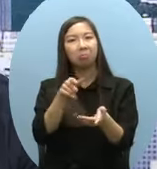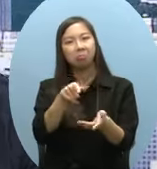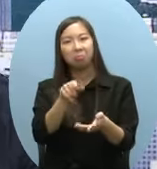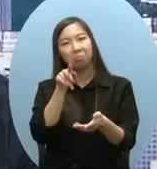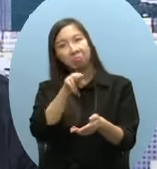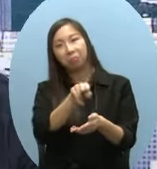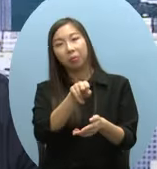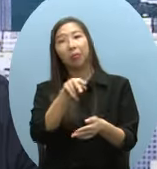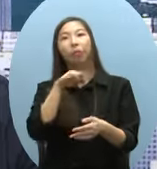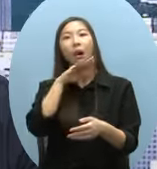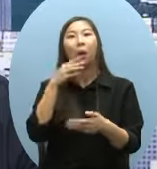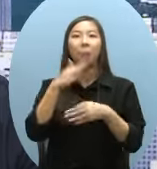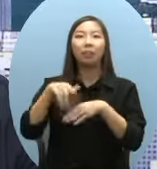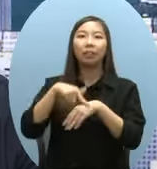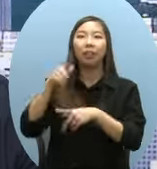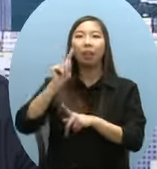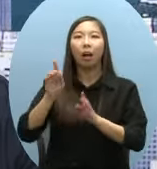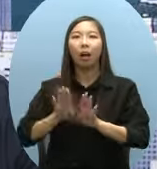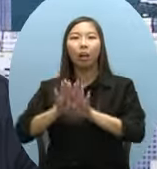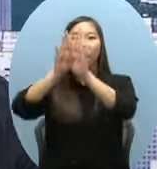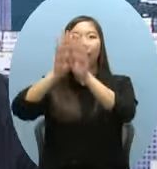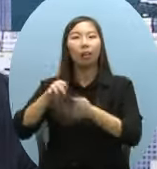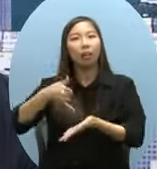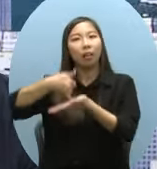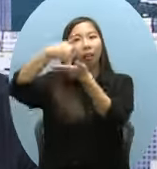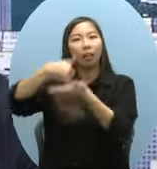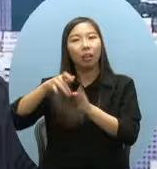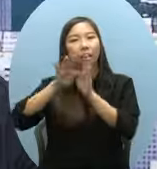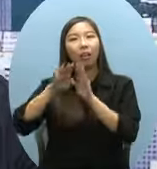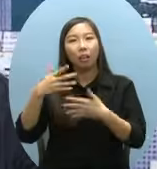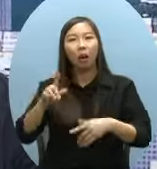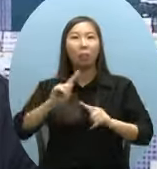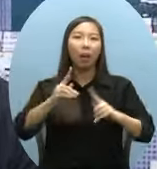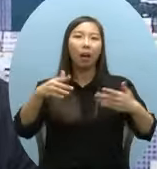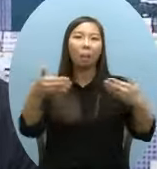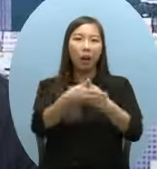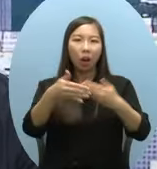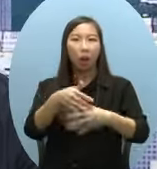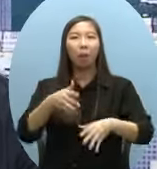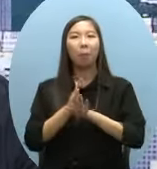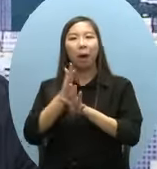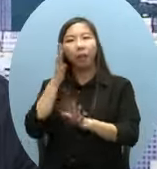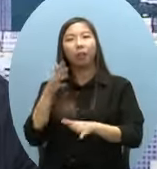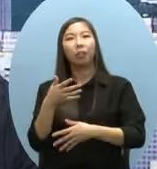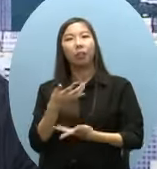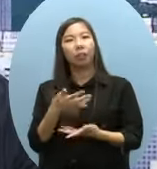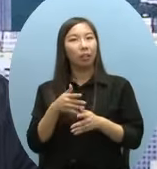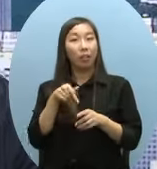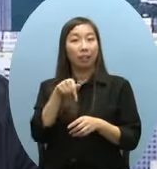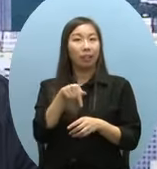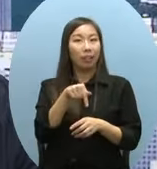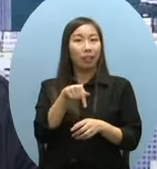街上邊，平日你搭 lift 或者你係過馬路，你去排隊咁樣呢啲咧，其實咧據我哋了解咧就係唔屬